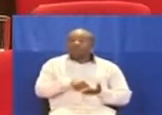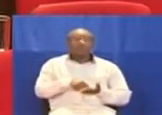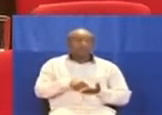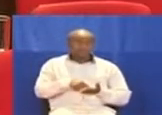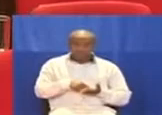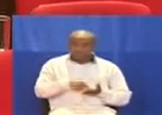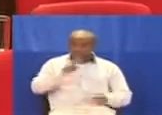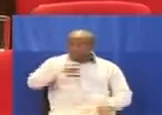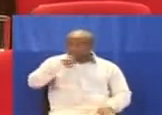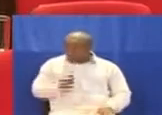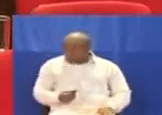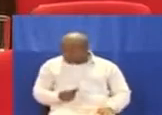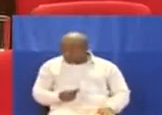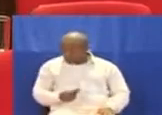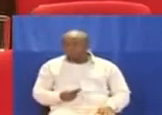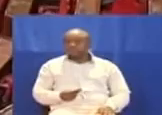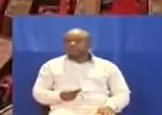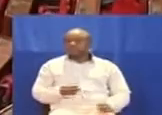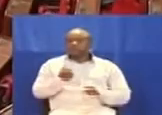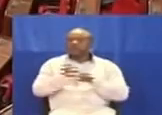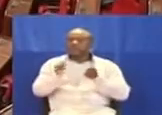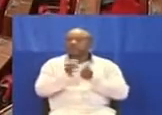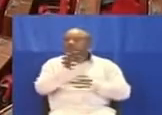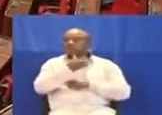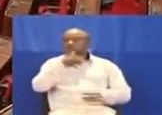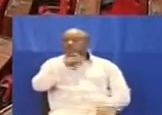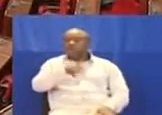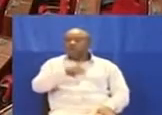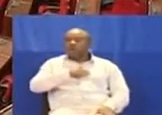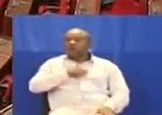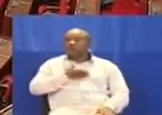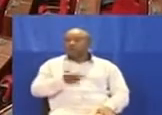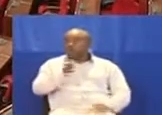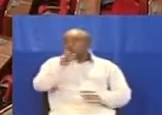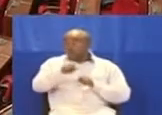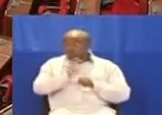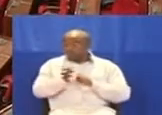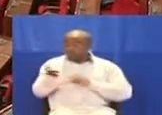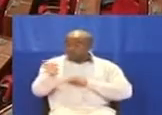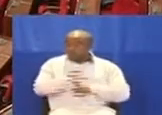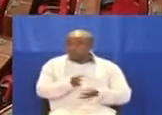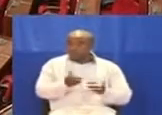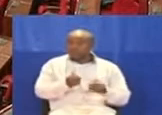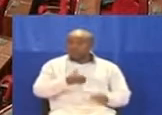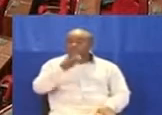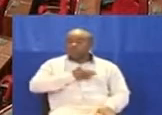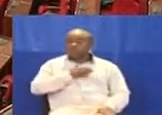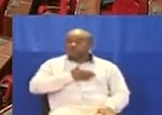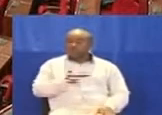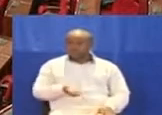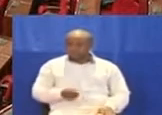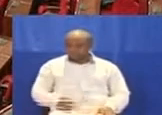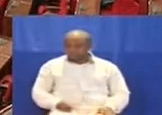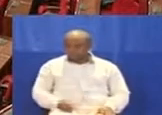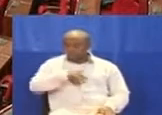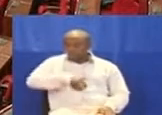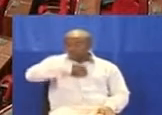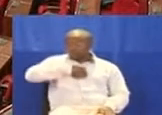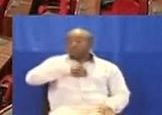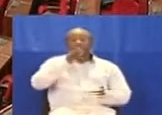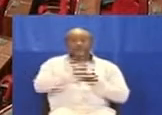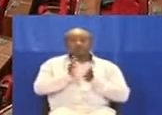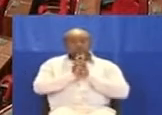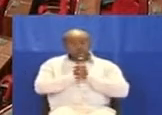kwa sababu ya hofu. Nakiri watu wengi walipoteza maisha kwa sababu ya hofu. Mheshimiwa Rais,